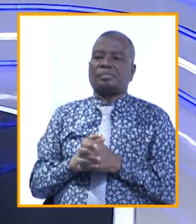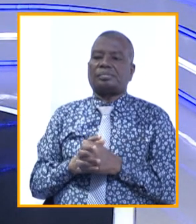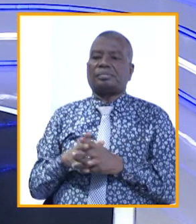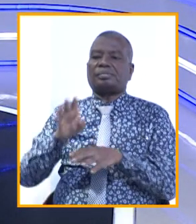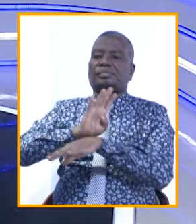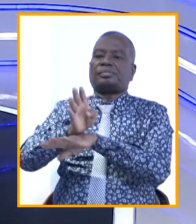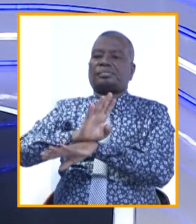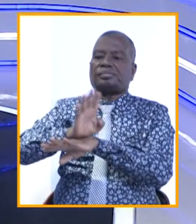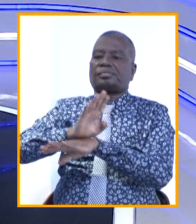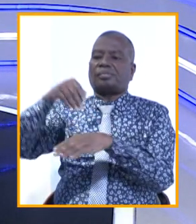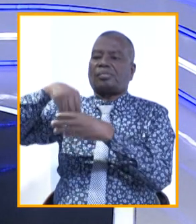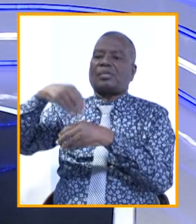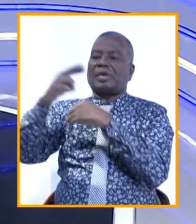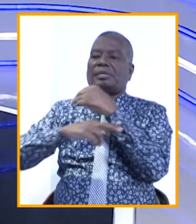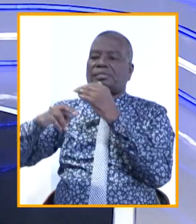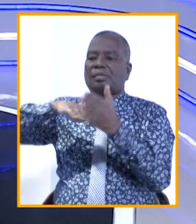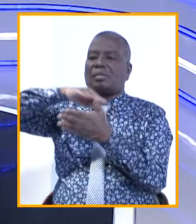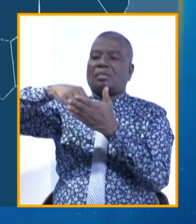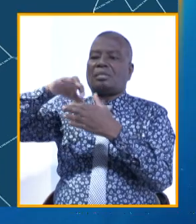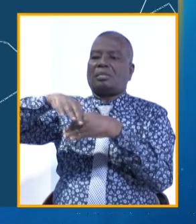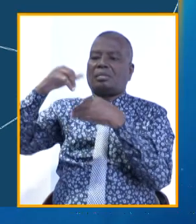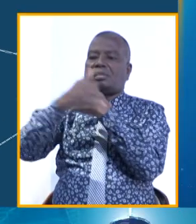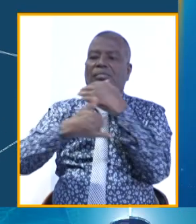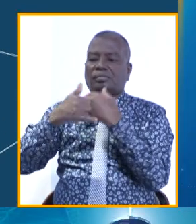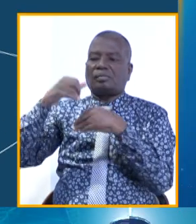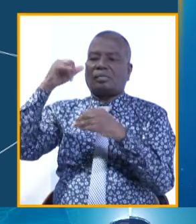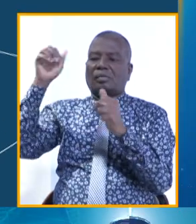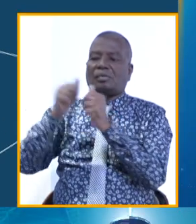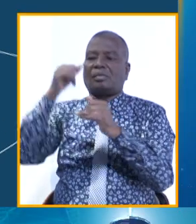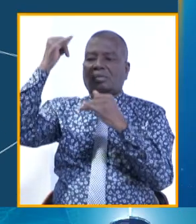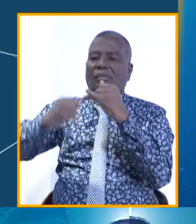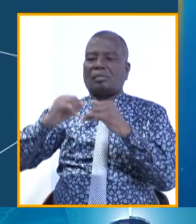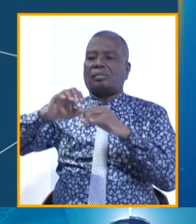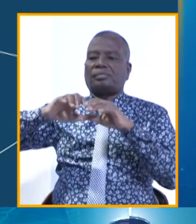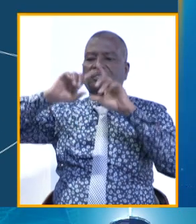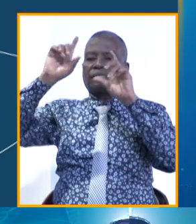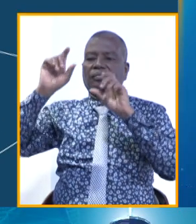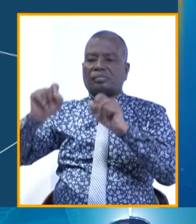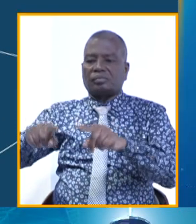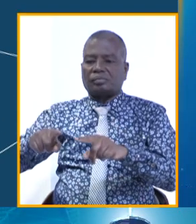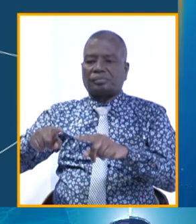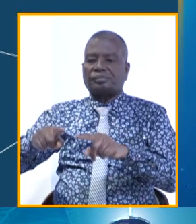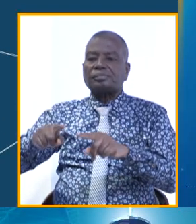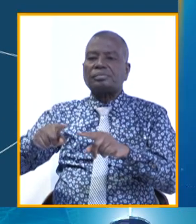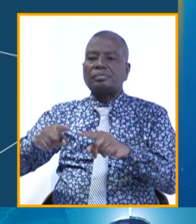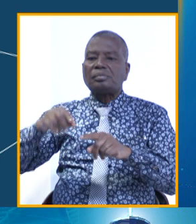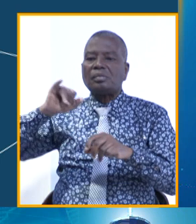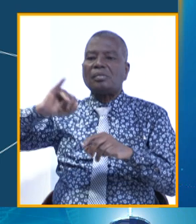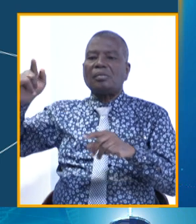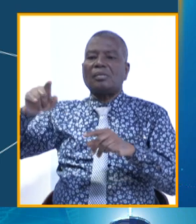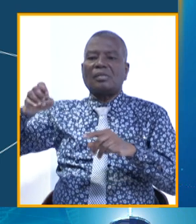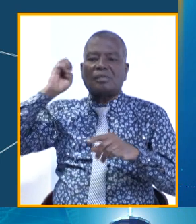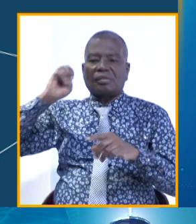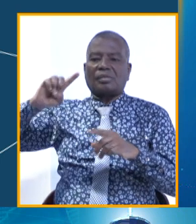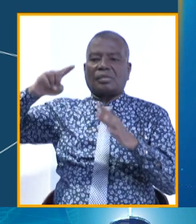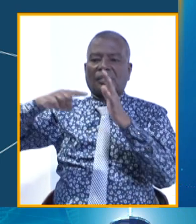Boaké, dans la région centre du pays, avec la finale du concours intitulé « Il était une fois », émission de vacances diffusée